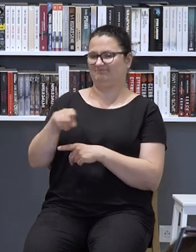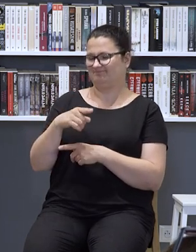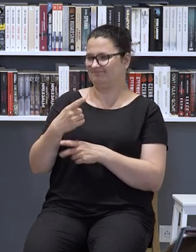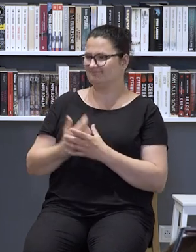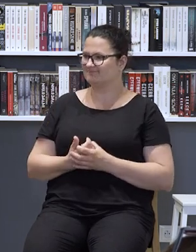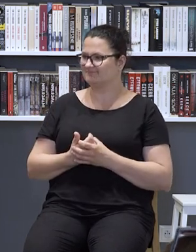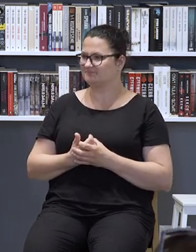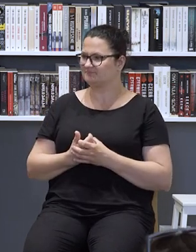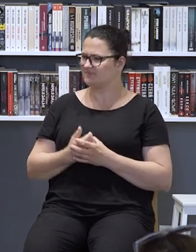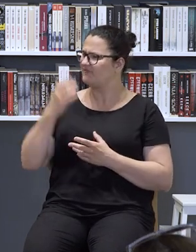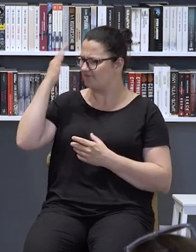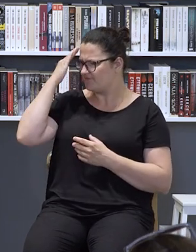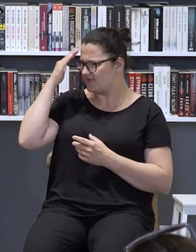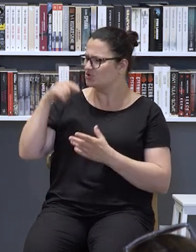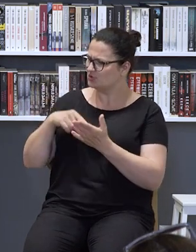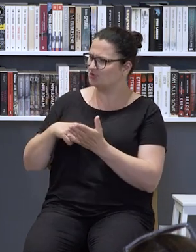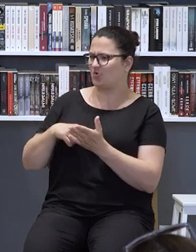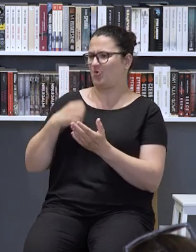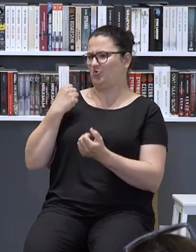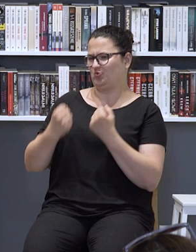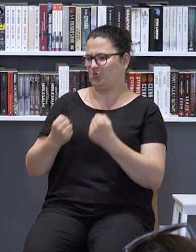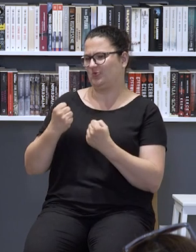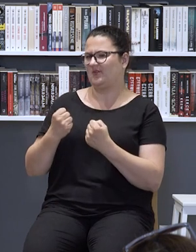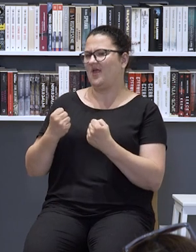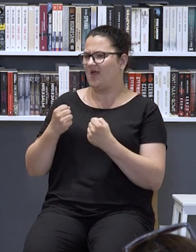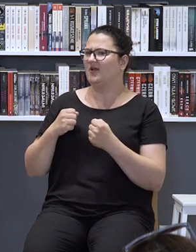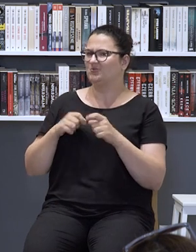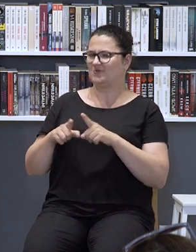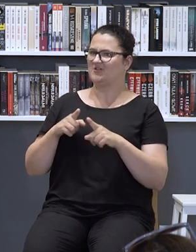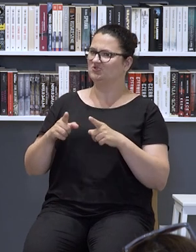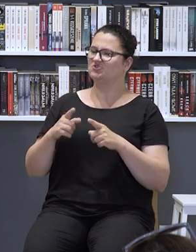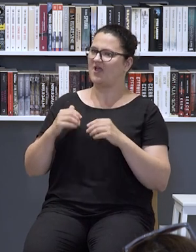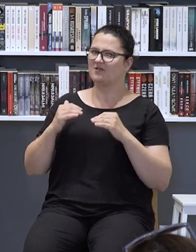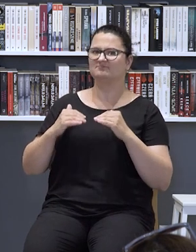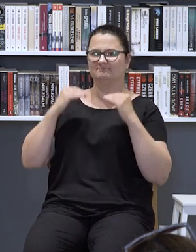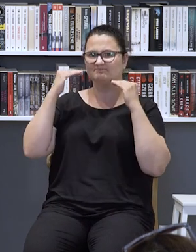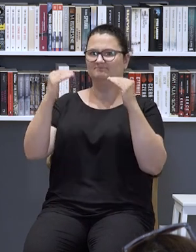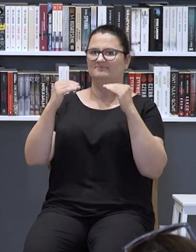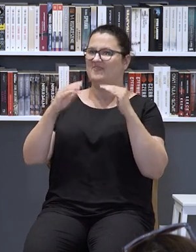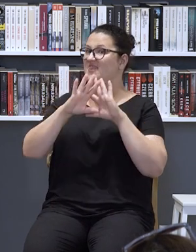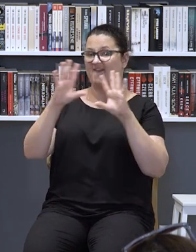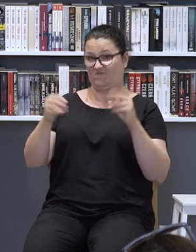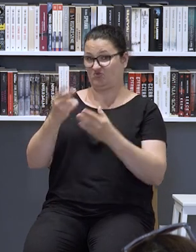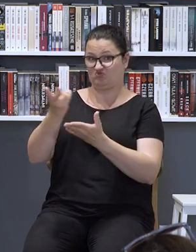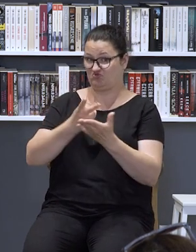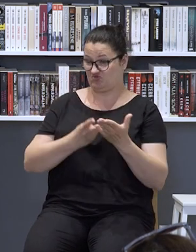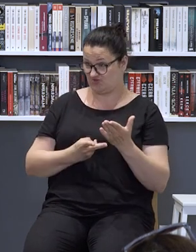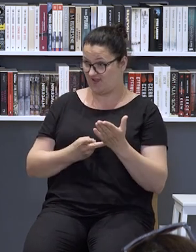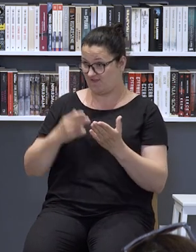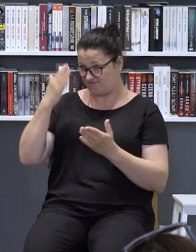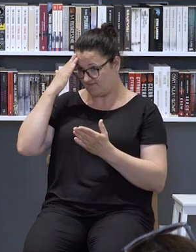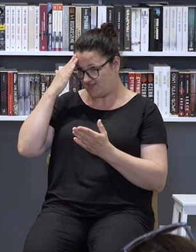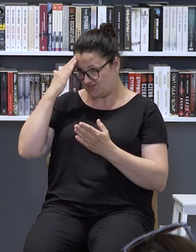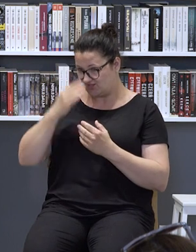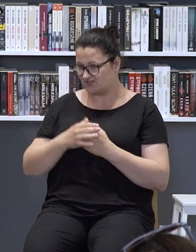że właśnie to jest trudne, czyli w jakiś sposób jest elitarne. Jakby masz świadomość, że to jest taki rodzaj prozy?